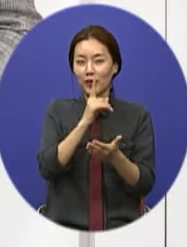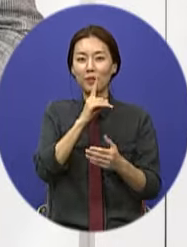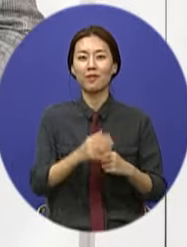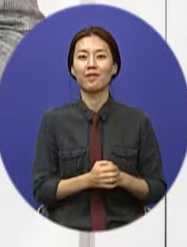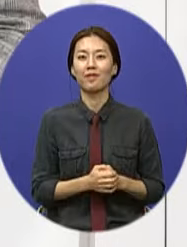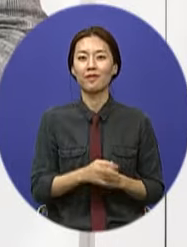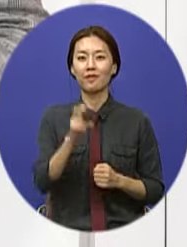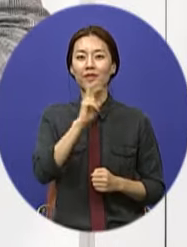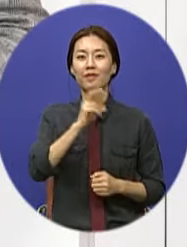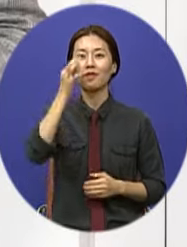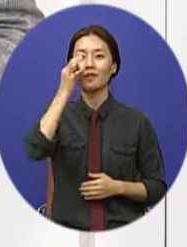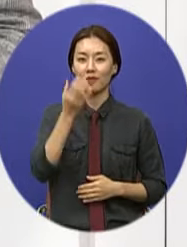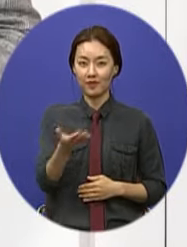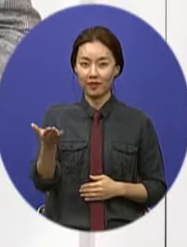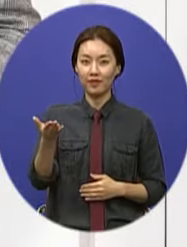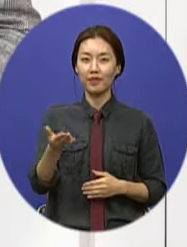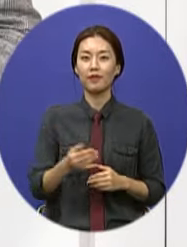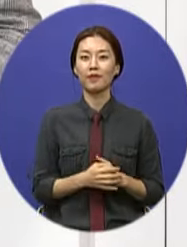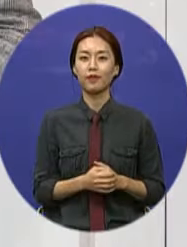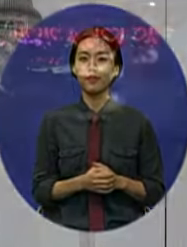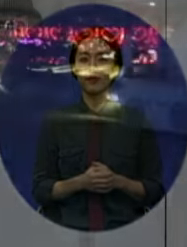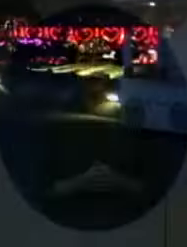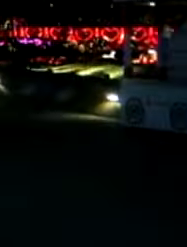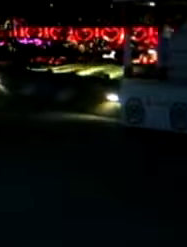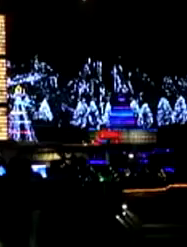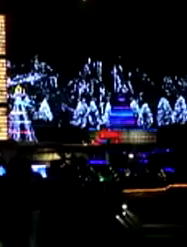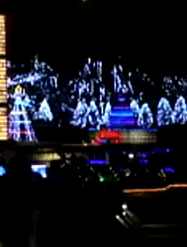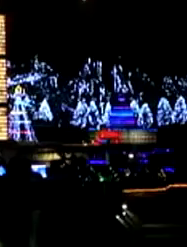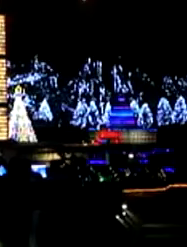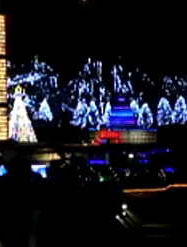네. 음악 네. 주세요.